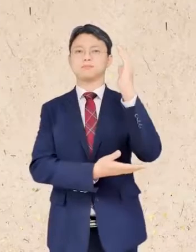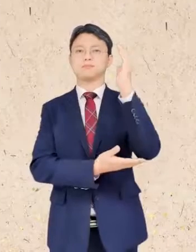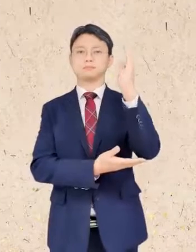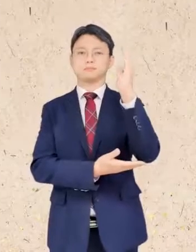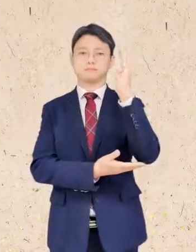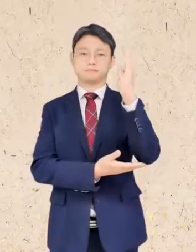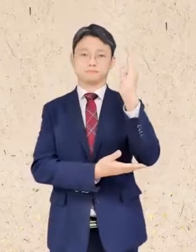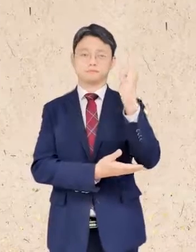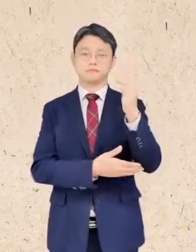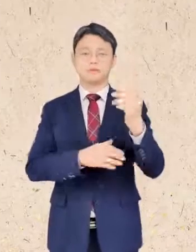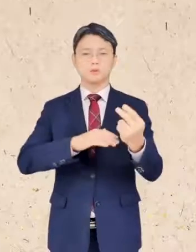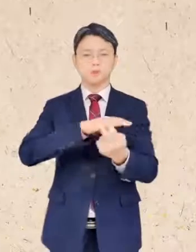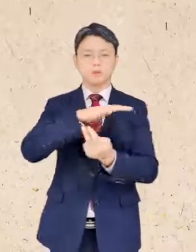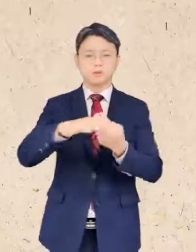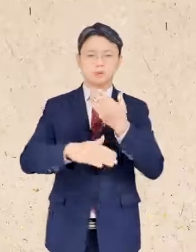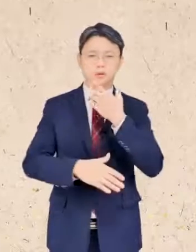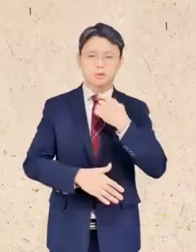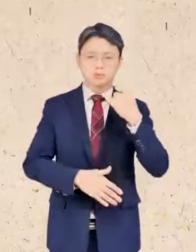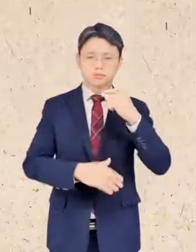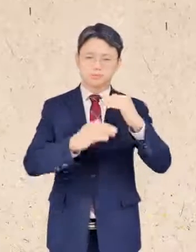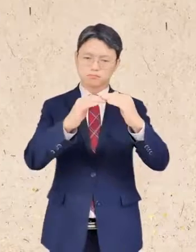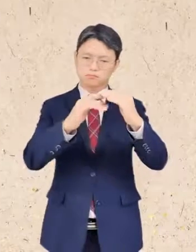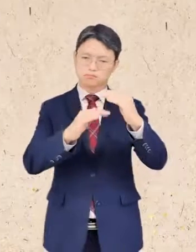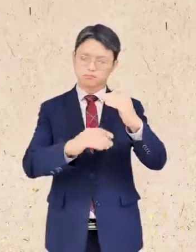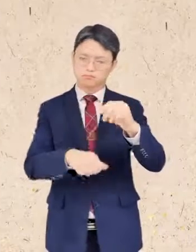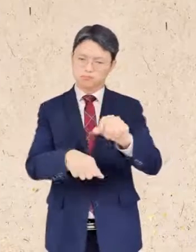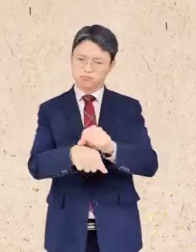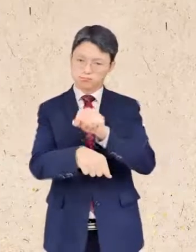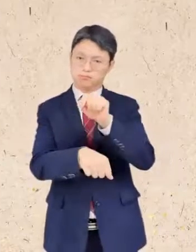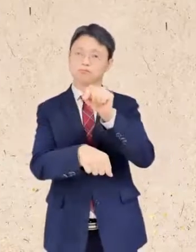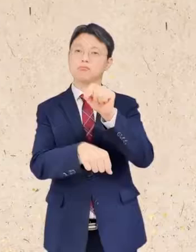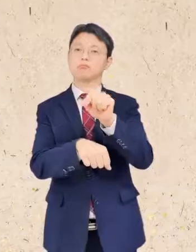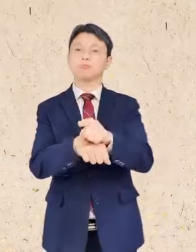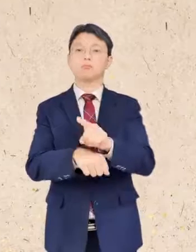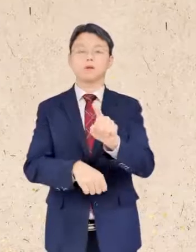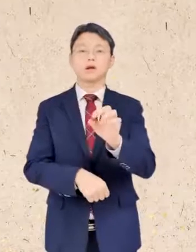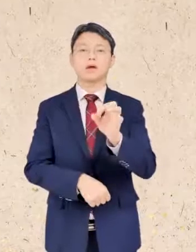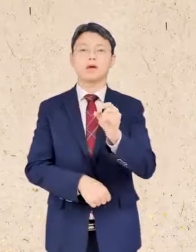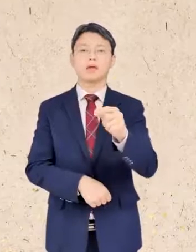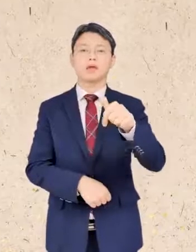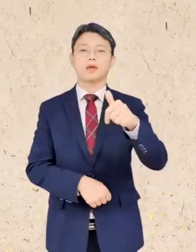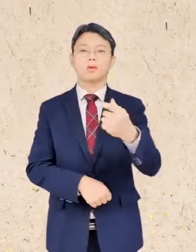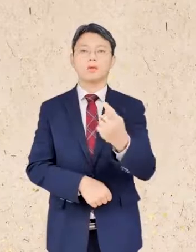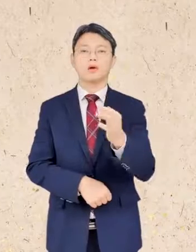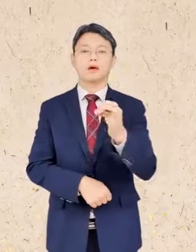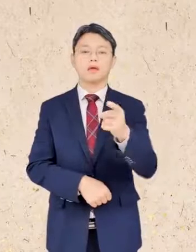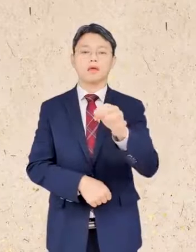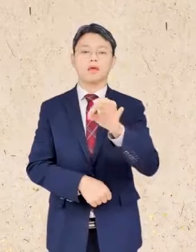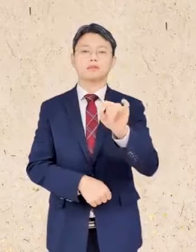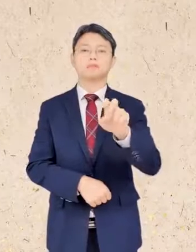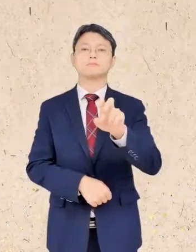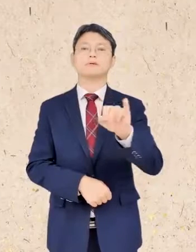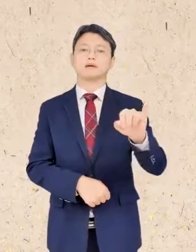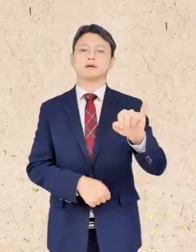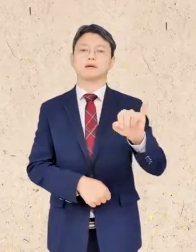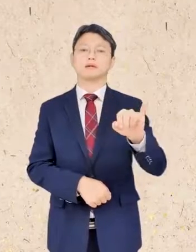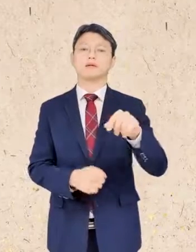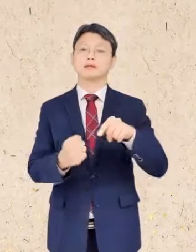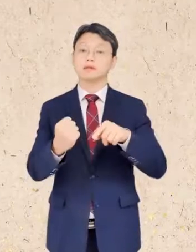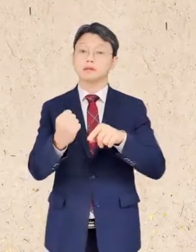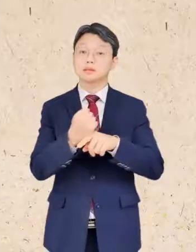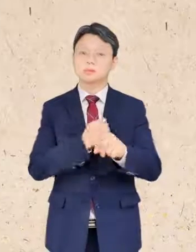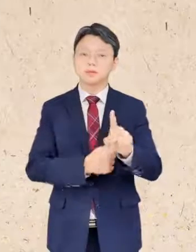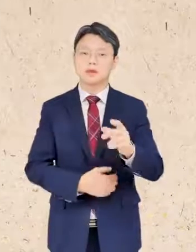특징입니다. 그래서 요한복음에는 독특한 문체 하나가 등장하는데요. 헬라어로 에고 에이미라고 하는 표현이